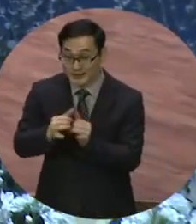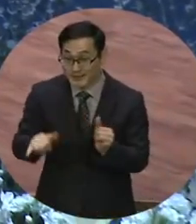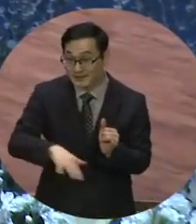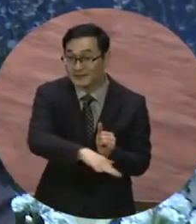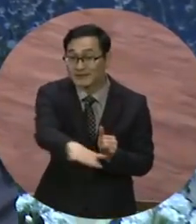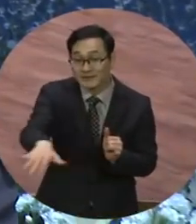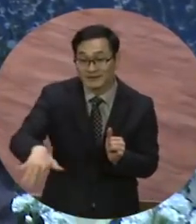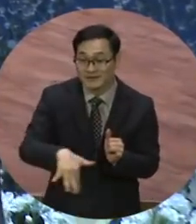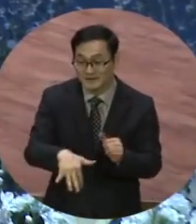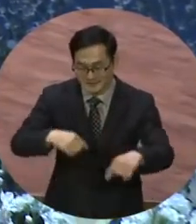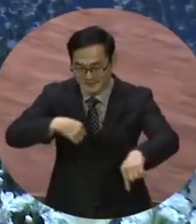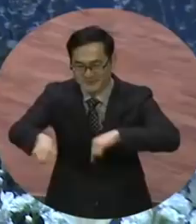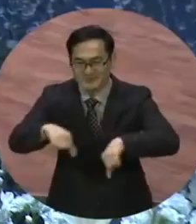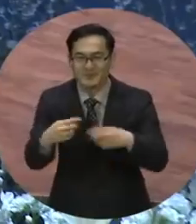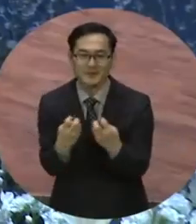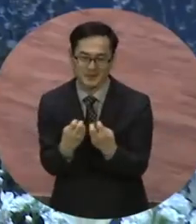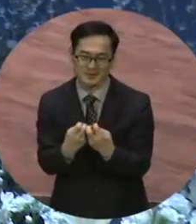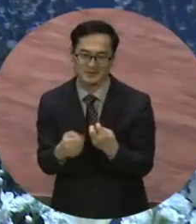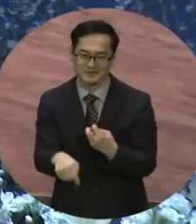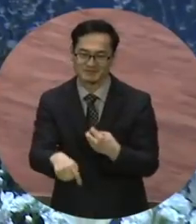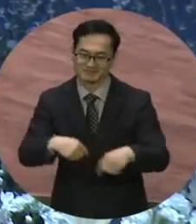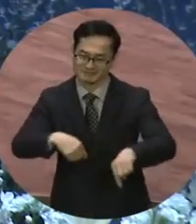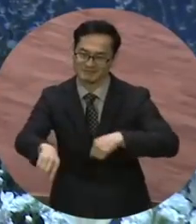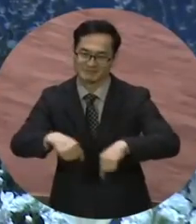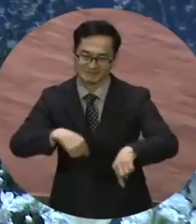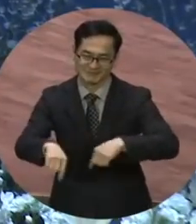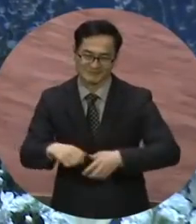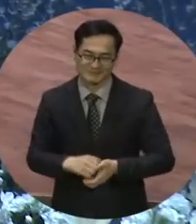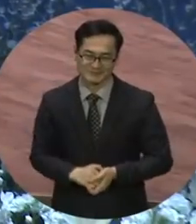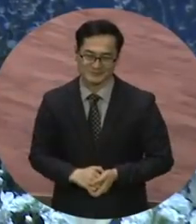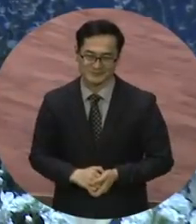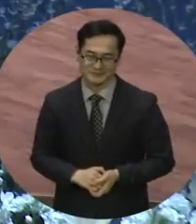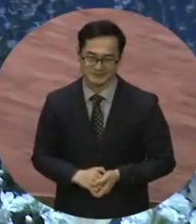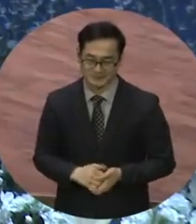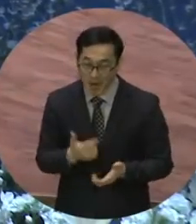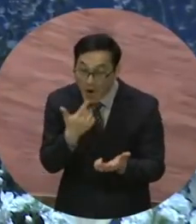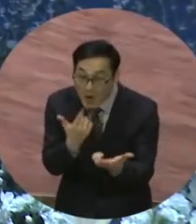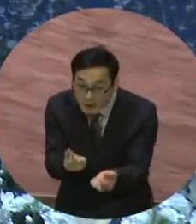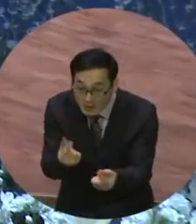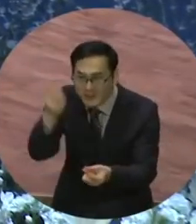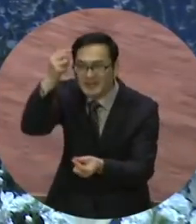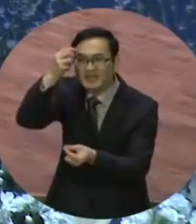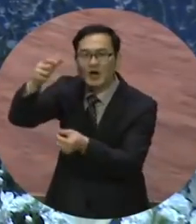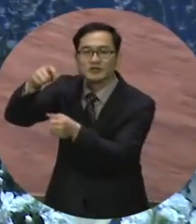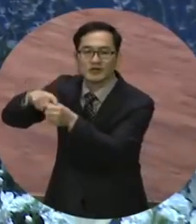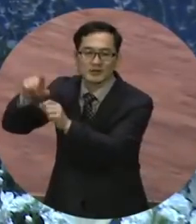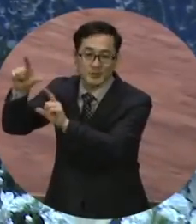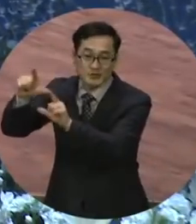강점이다. 영적인 삶에 있어서도 이 부분이 중요합니다.